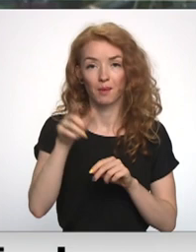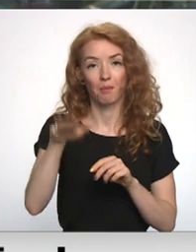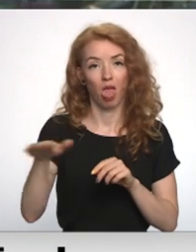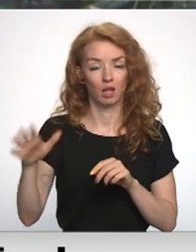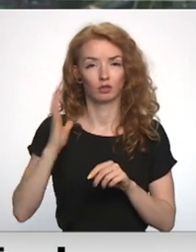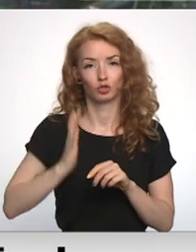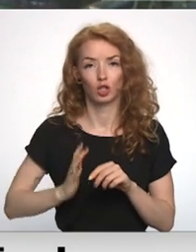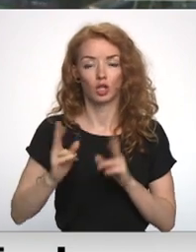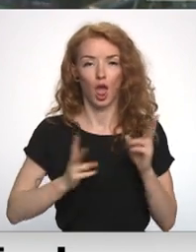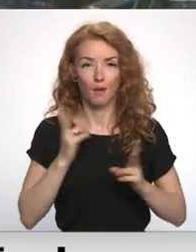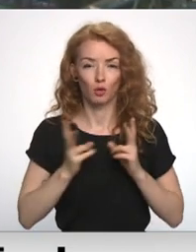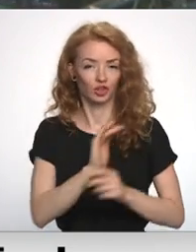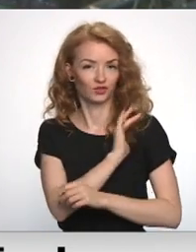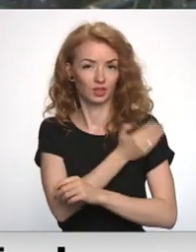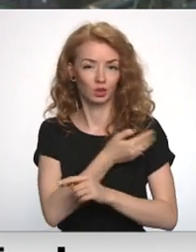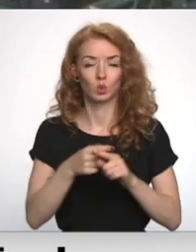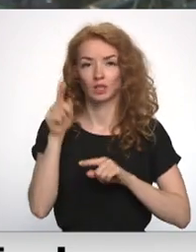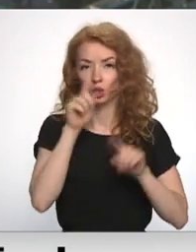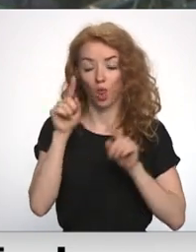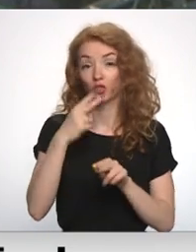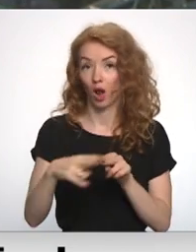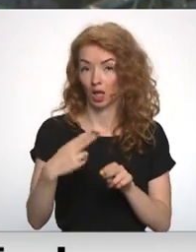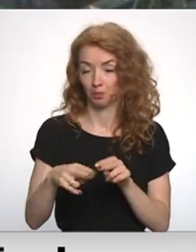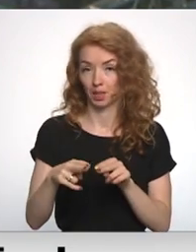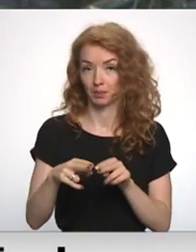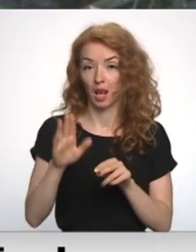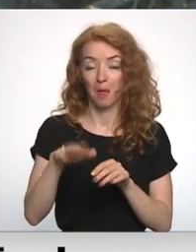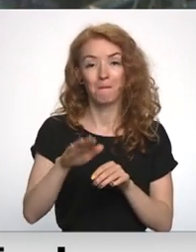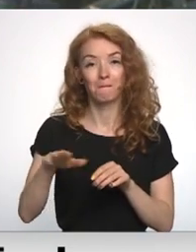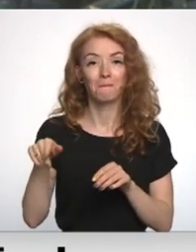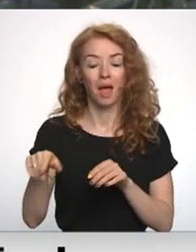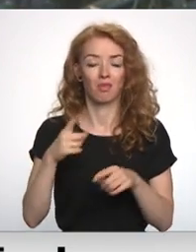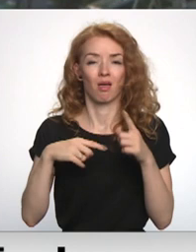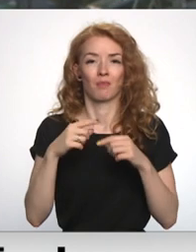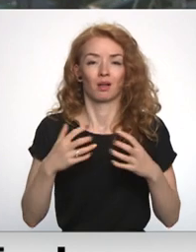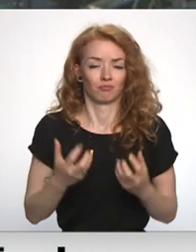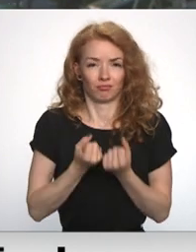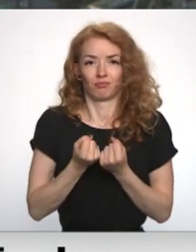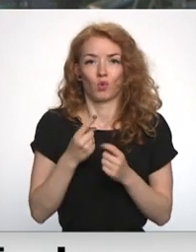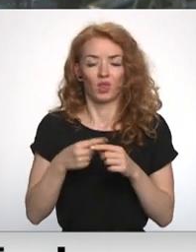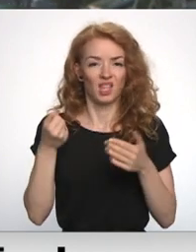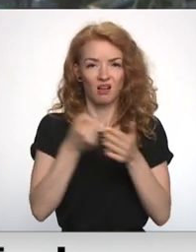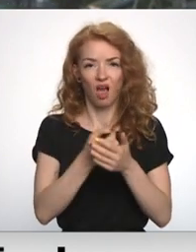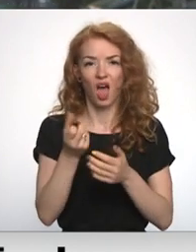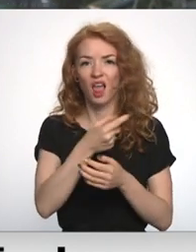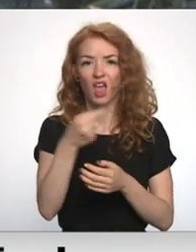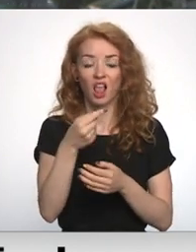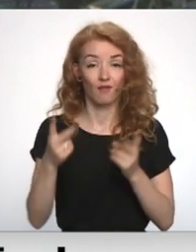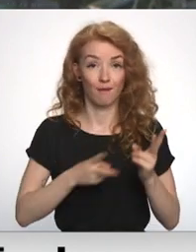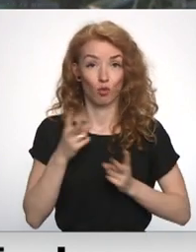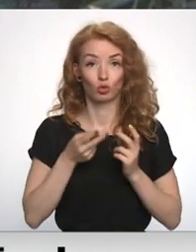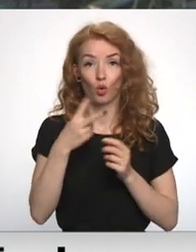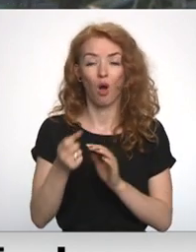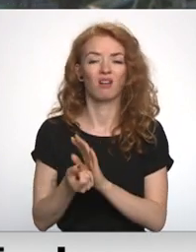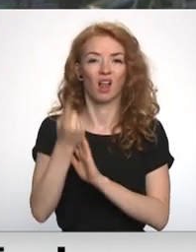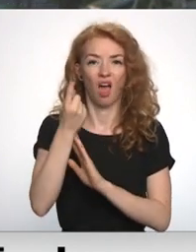vardarbības – emocionālās, fiziskās un arī seksuālās. Lai bērni no tās labāk atgūtos un spētu tikt galā ar negatīvajām emocijām, ko radījusi